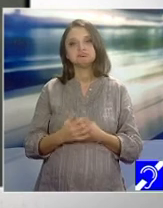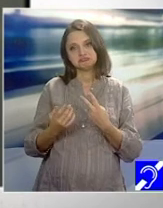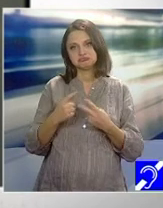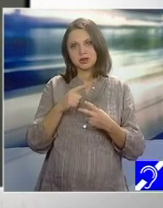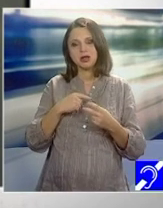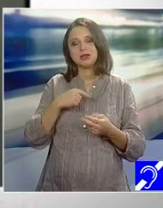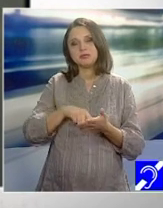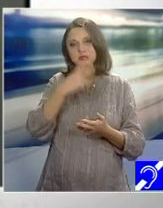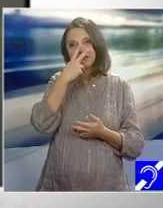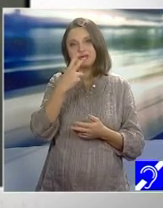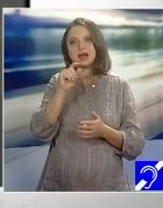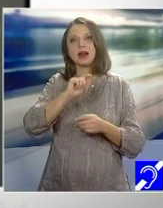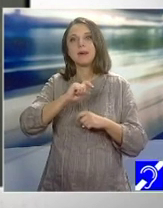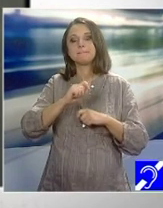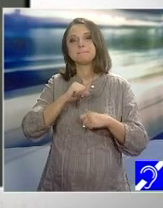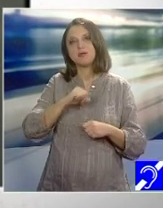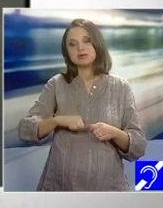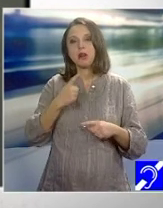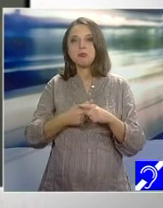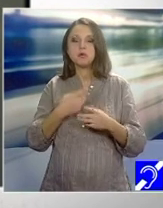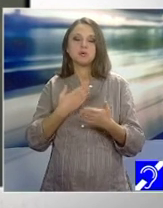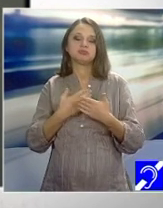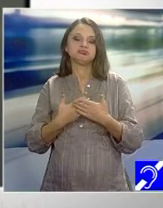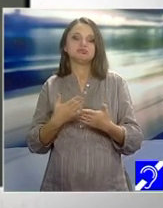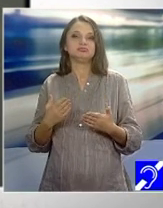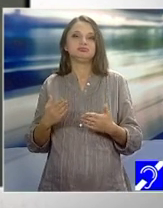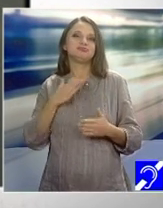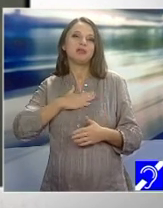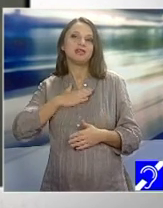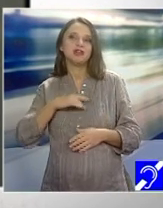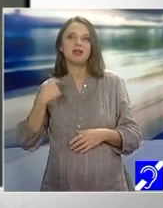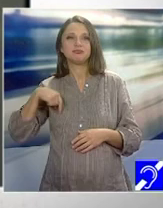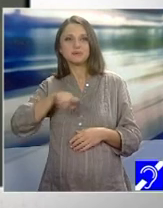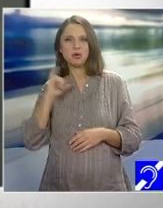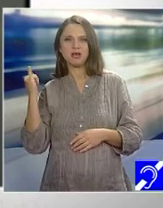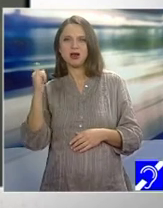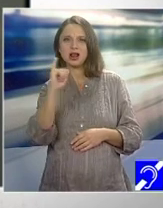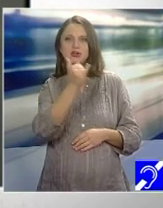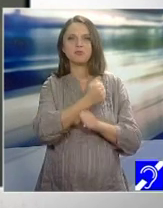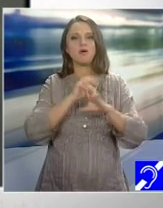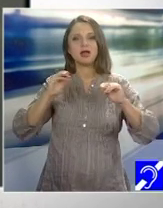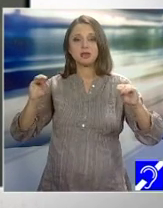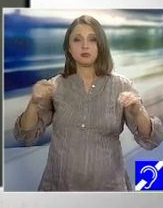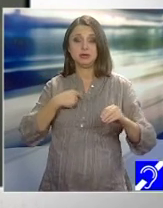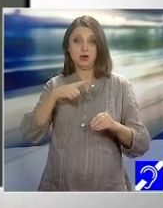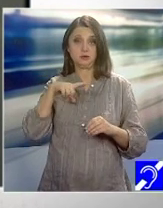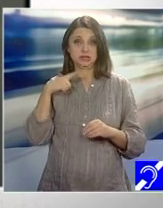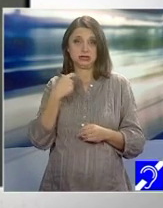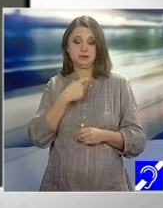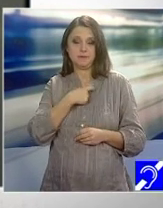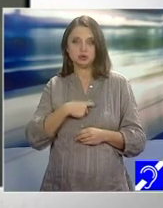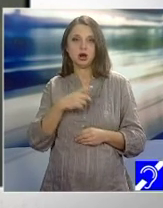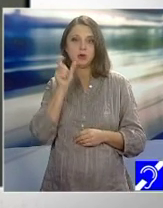și de plăcere, noi călătorim foarte mult, iar pe de altă parte, eu sunt o persoană cu dizabilități de vedere